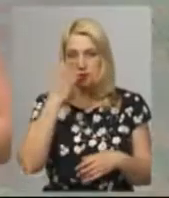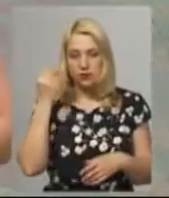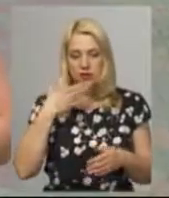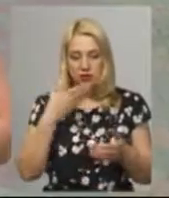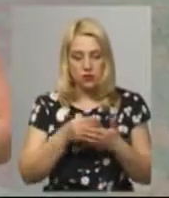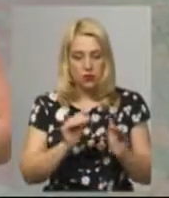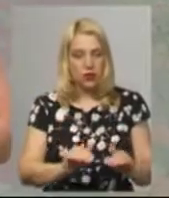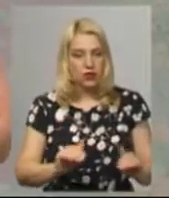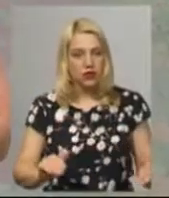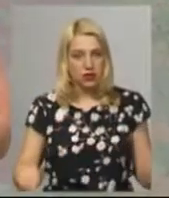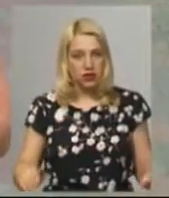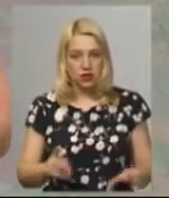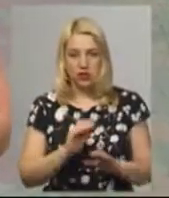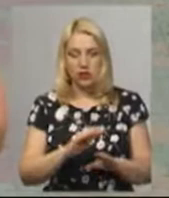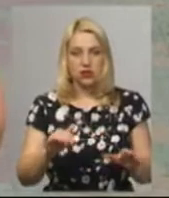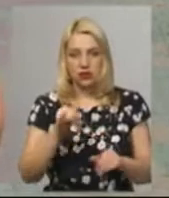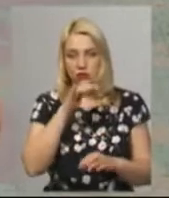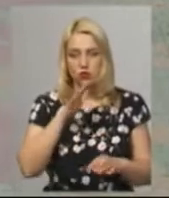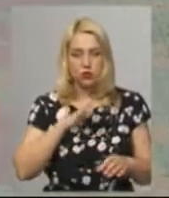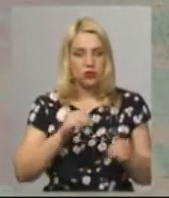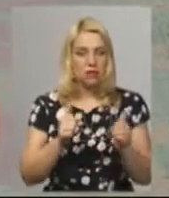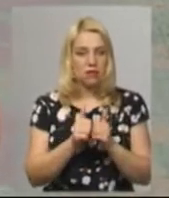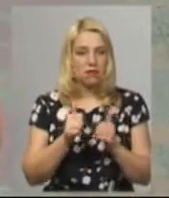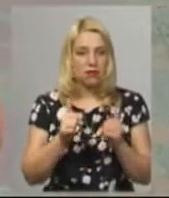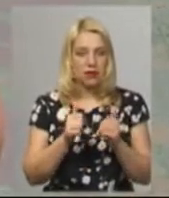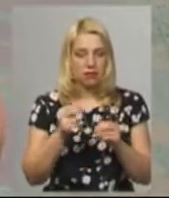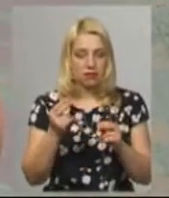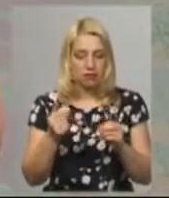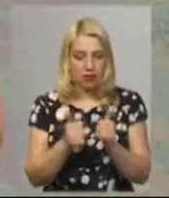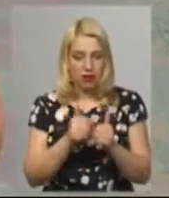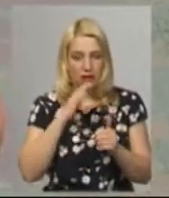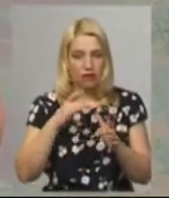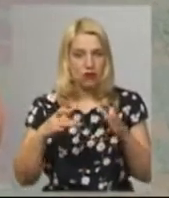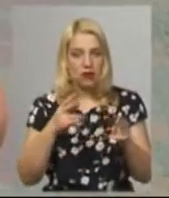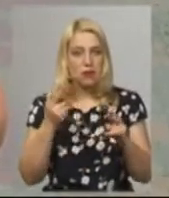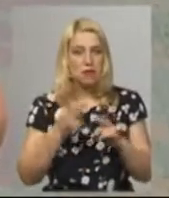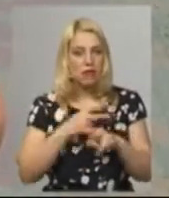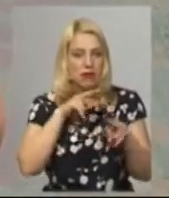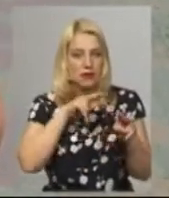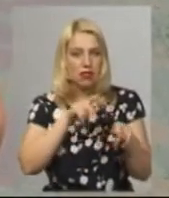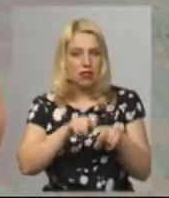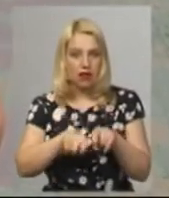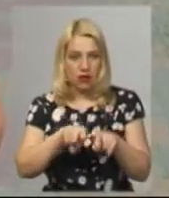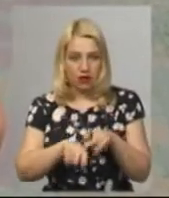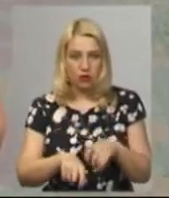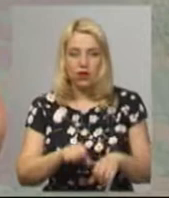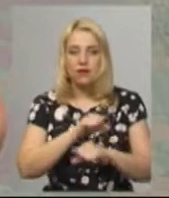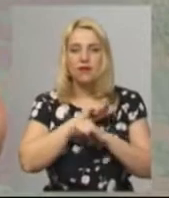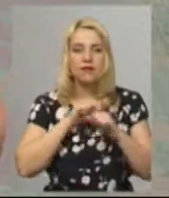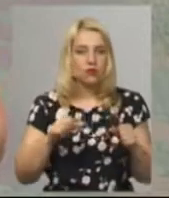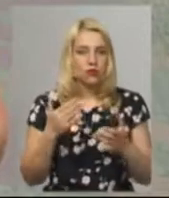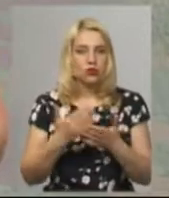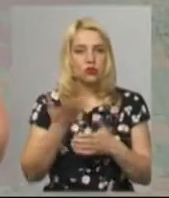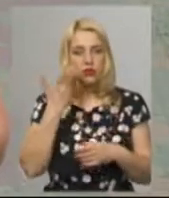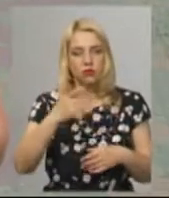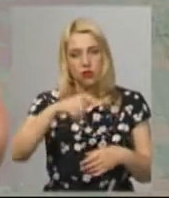Не забувати про малолітніх дітей, вони не повинні бути біля водойми без нагляду. Не купатися в спеку після